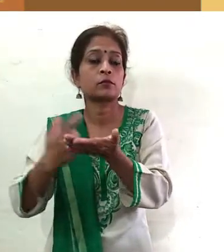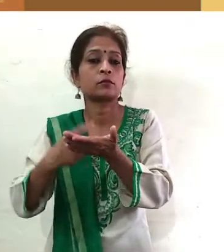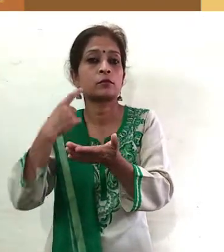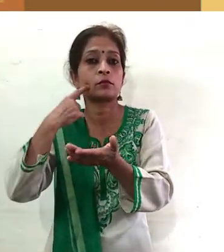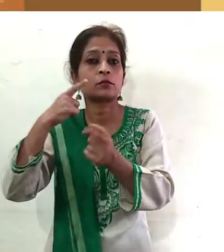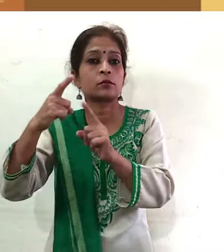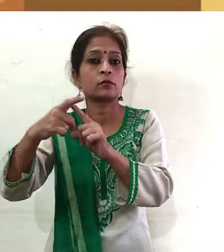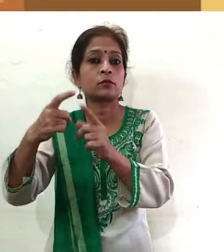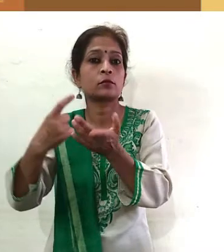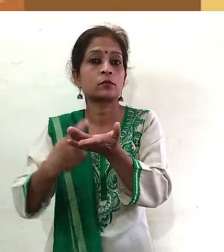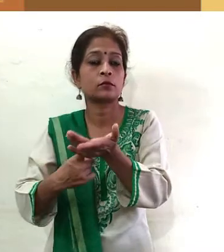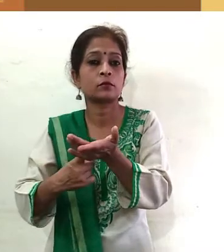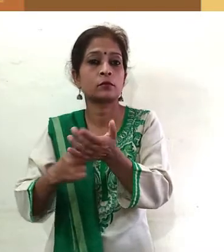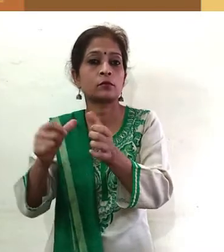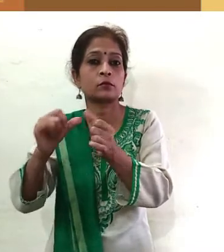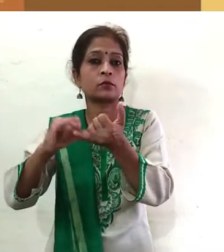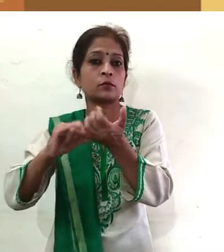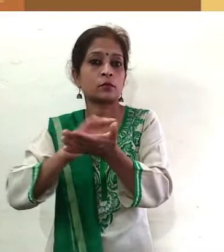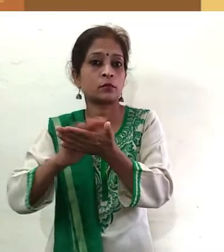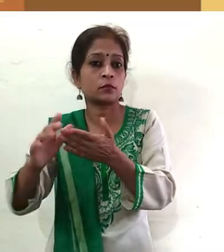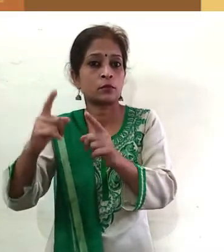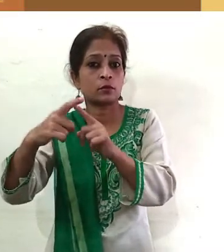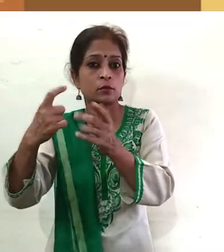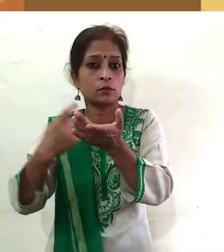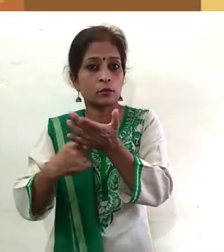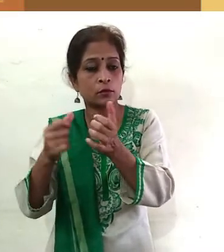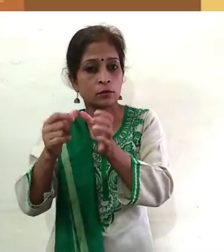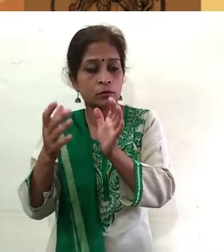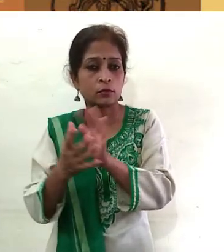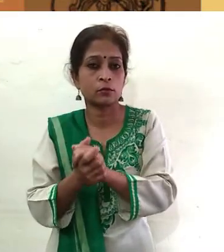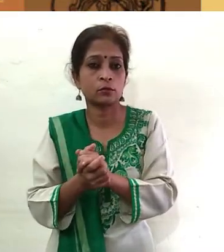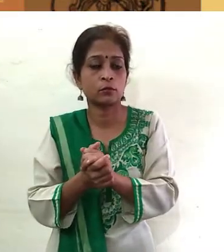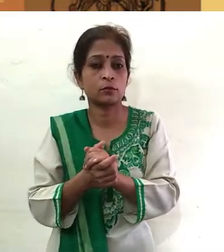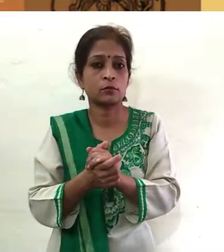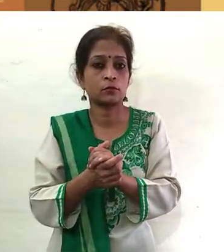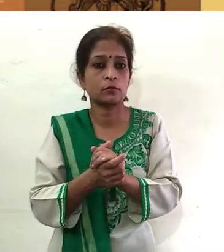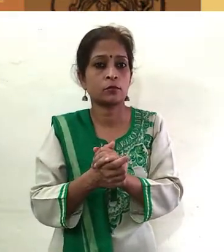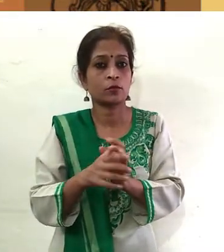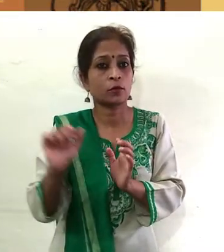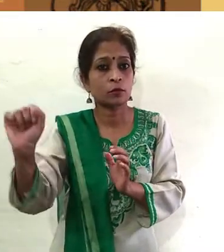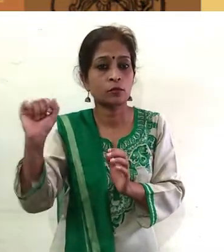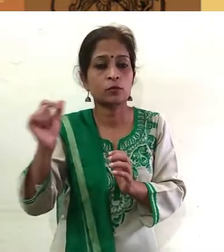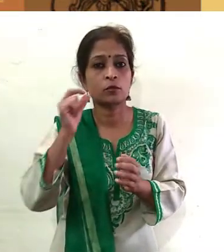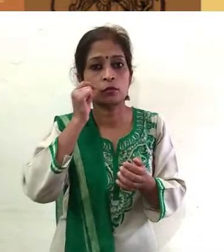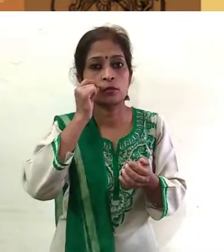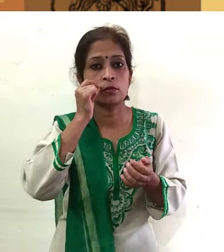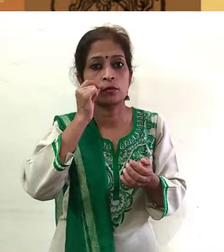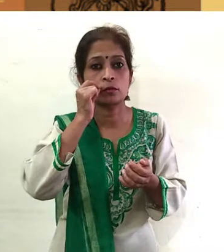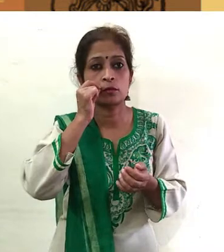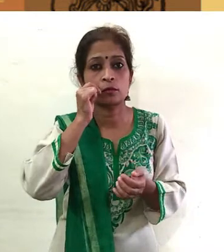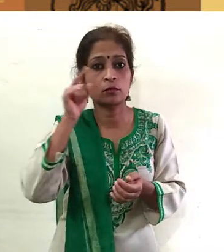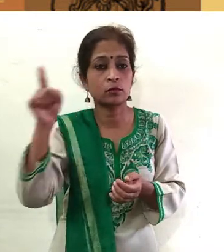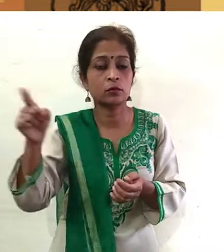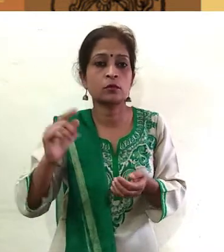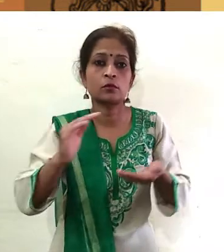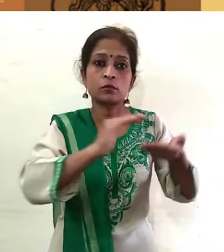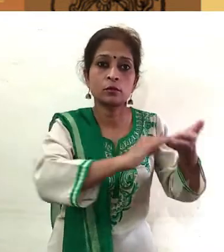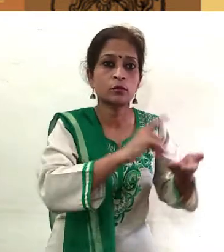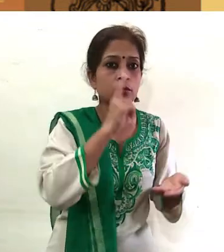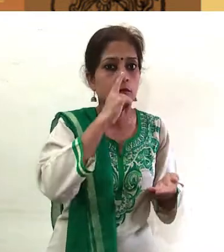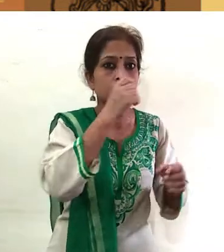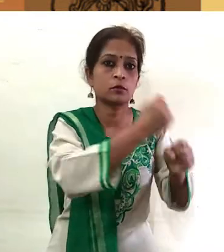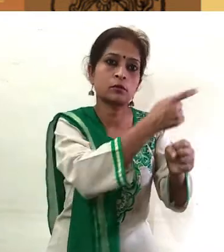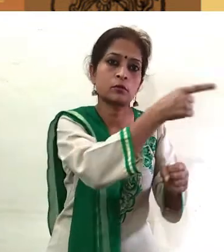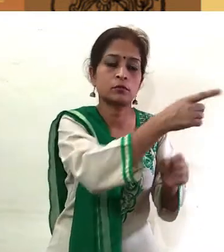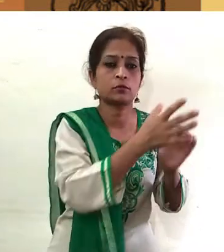जाए मन नहीं माना होगा राजा वाला का नहीं सुकून झाला क्योंकि जानते थे कि धृतराष्ट्र